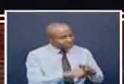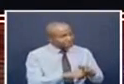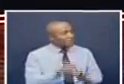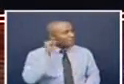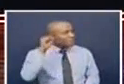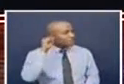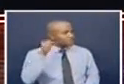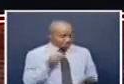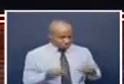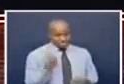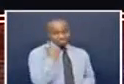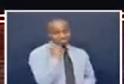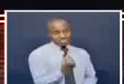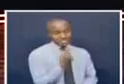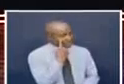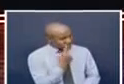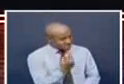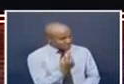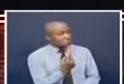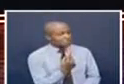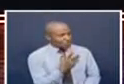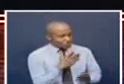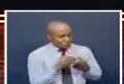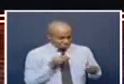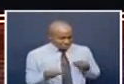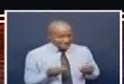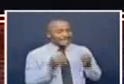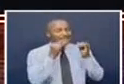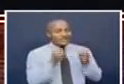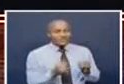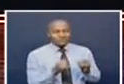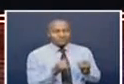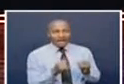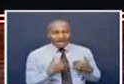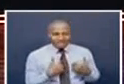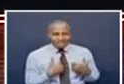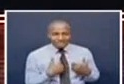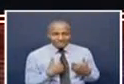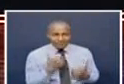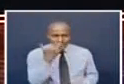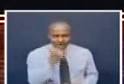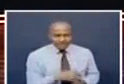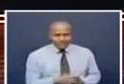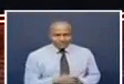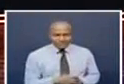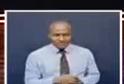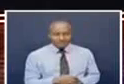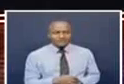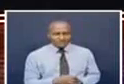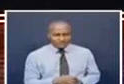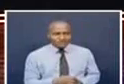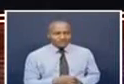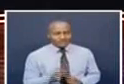za hivi karibuni zimeonekana kuchukua mkondo mpya, na hususan kutokana na ujio wa kile kinachoitwa Third